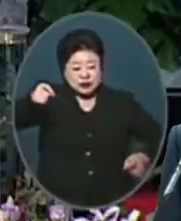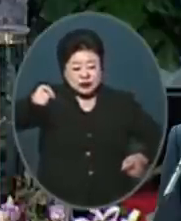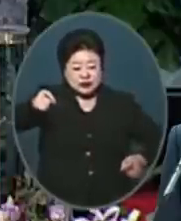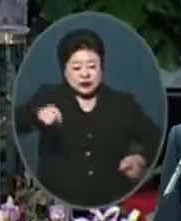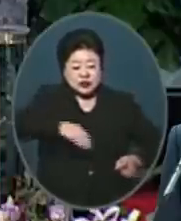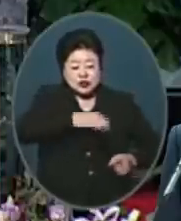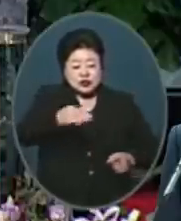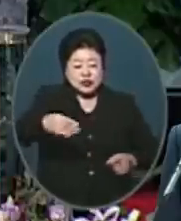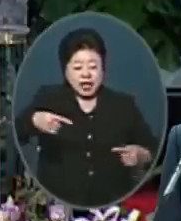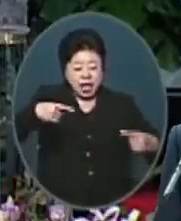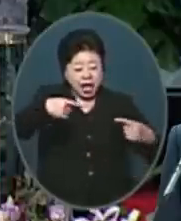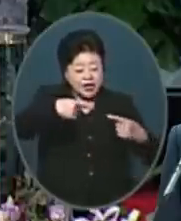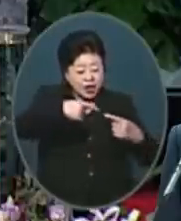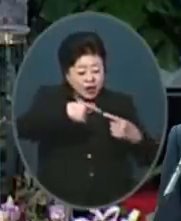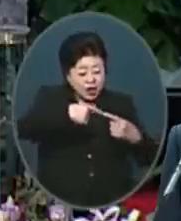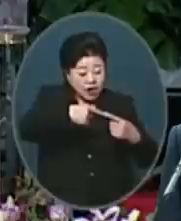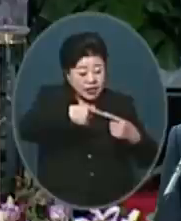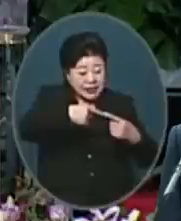우리 탯줄이 연결되어서